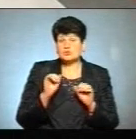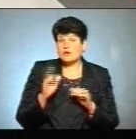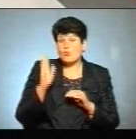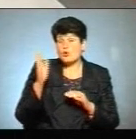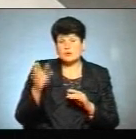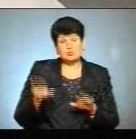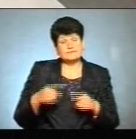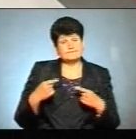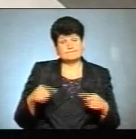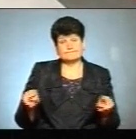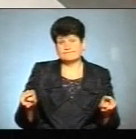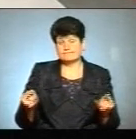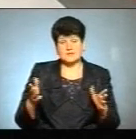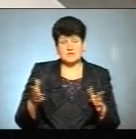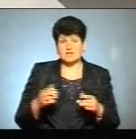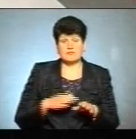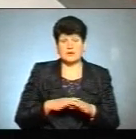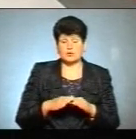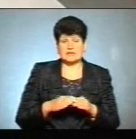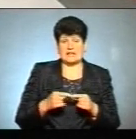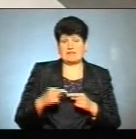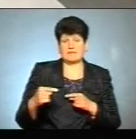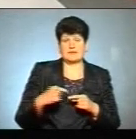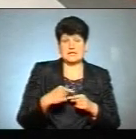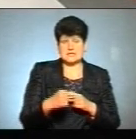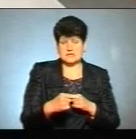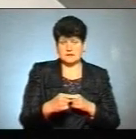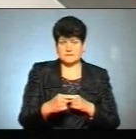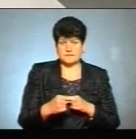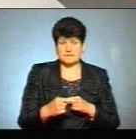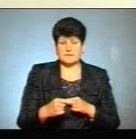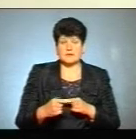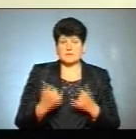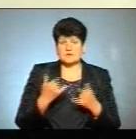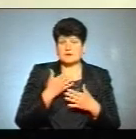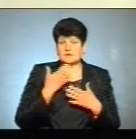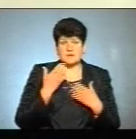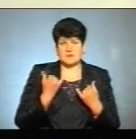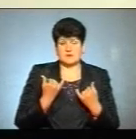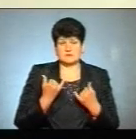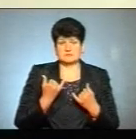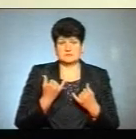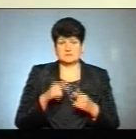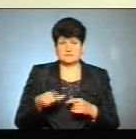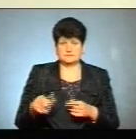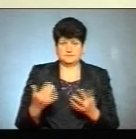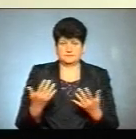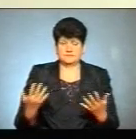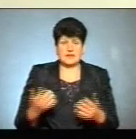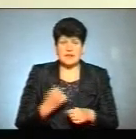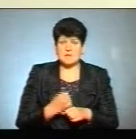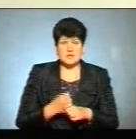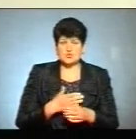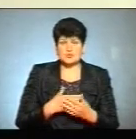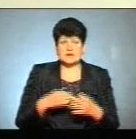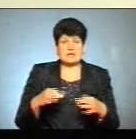трошки важче дотримати ці відстані між самими лотками. Немає такого попиту, так, да, як очікувалося. А зараз немає попиту і не працює